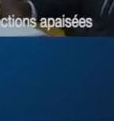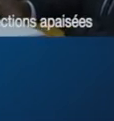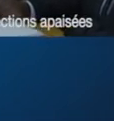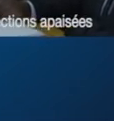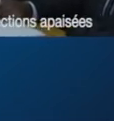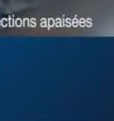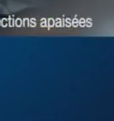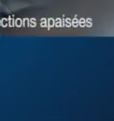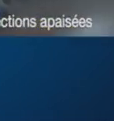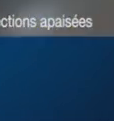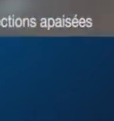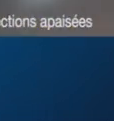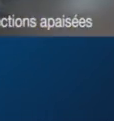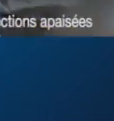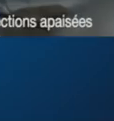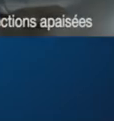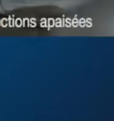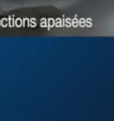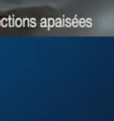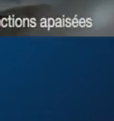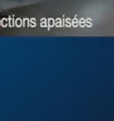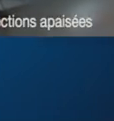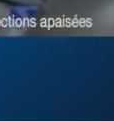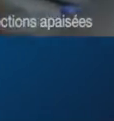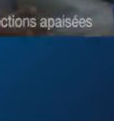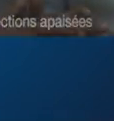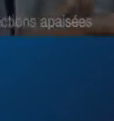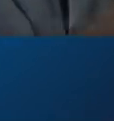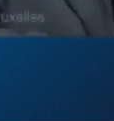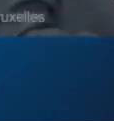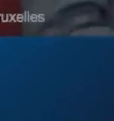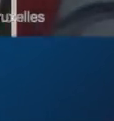sur cette rencontre gouvernement-RHDP dans quelques instants.